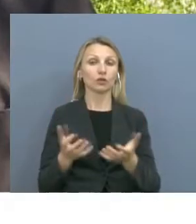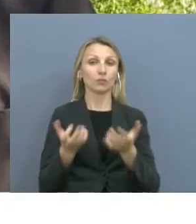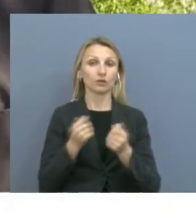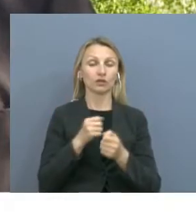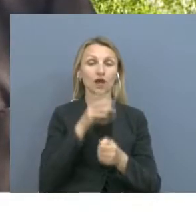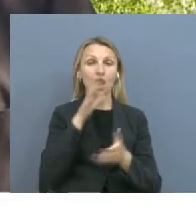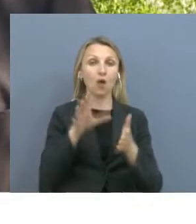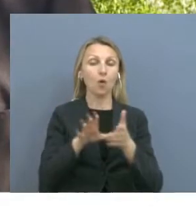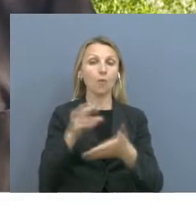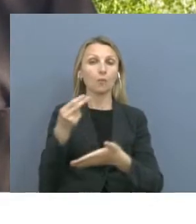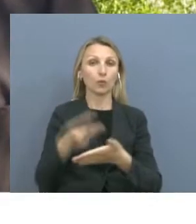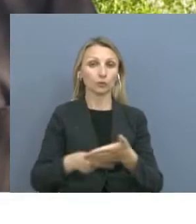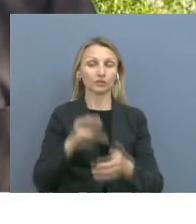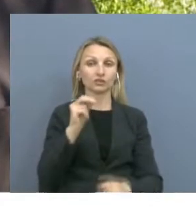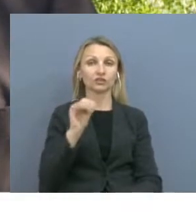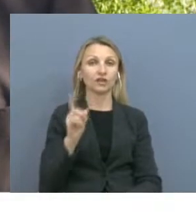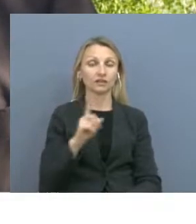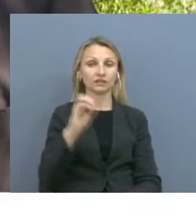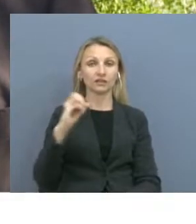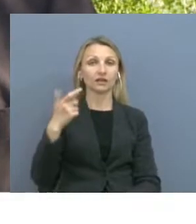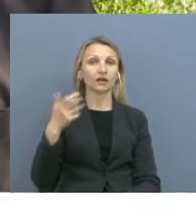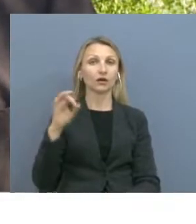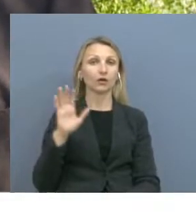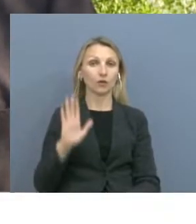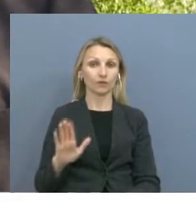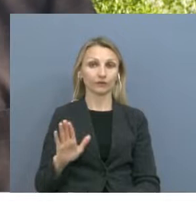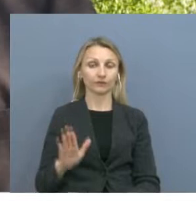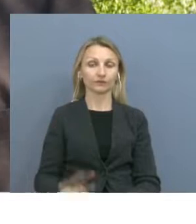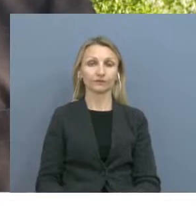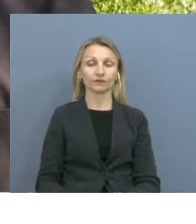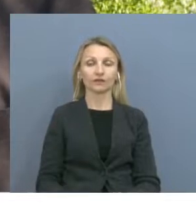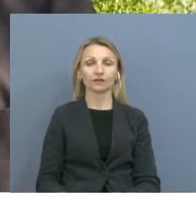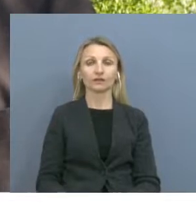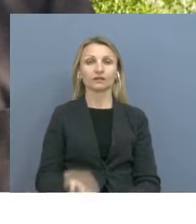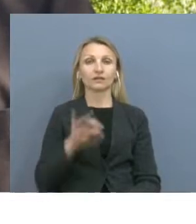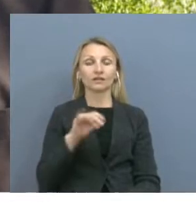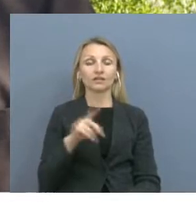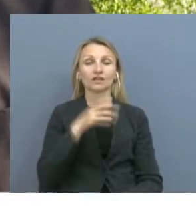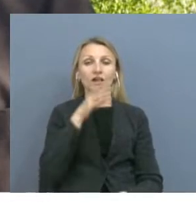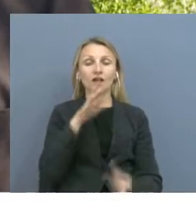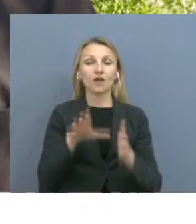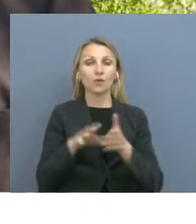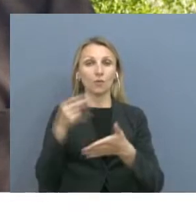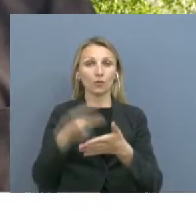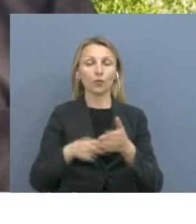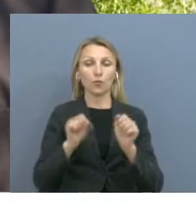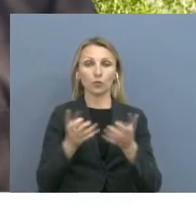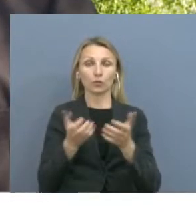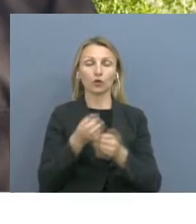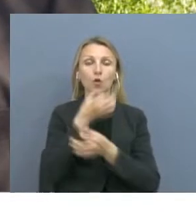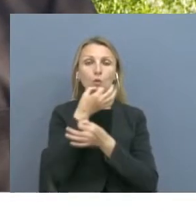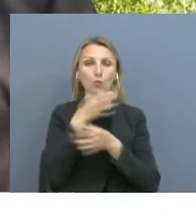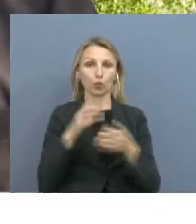электронно-цифровую подпись через ЕГОВ и через электронно-цифровую подпись получать все государственные услуги.